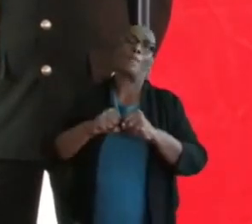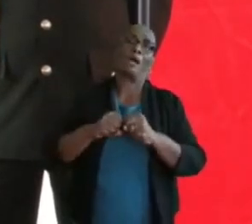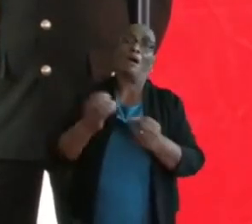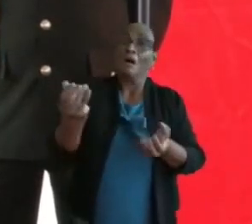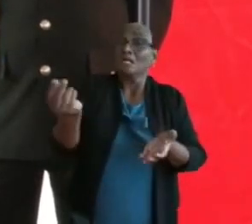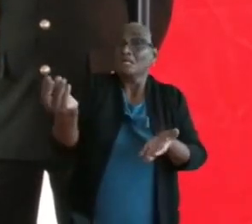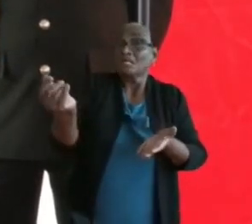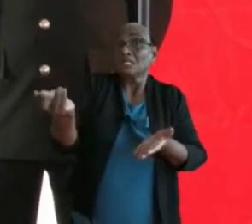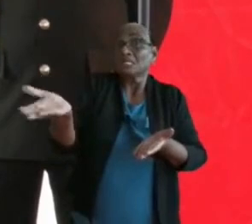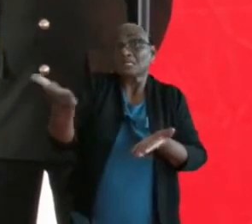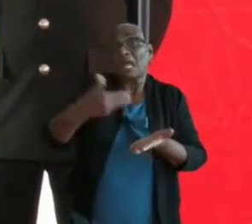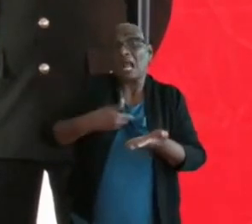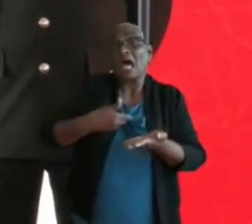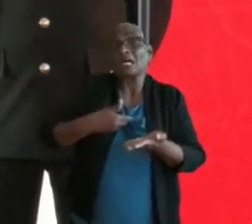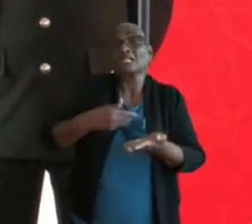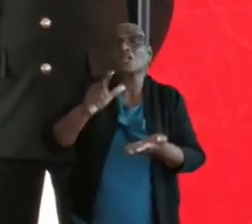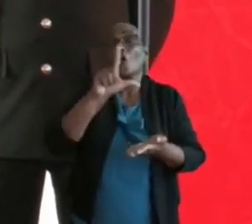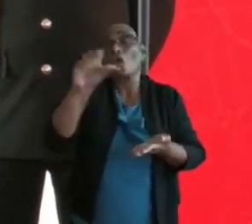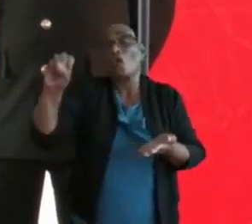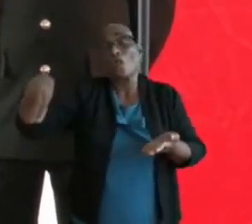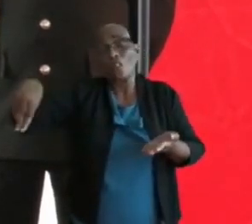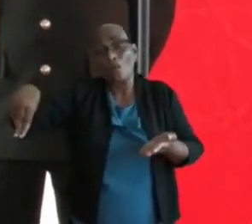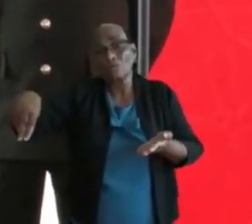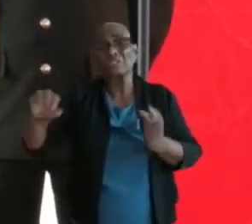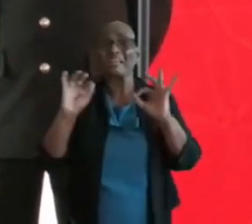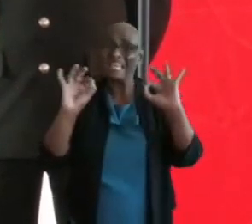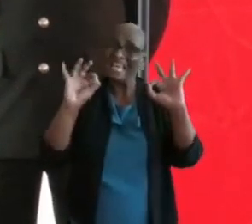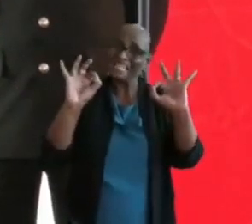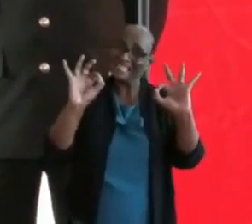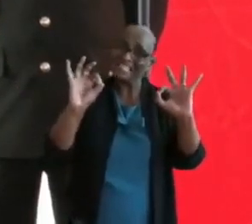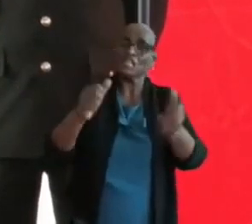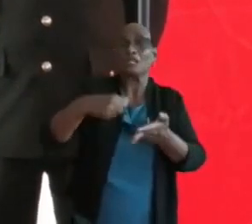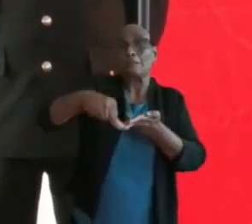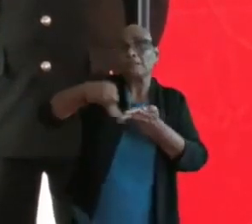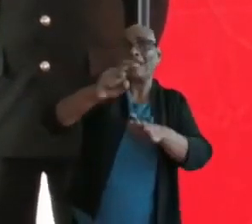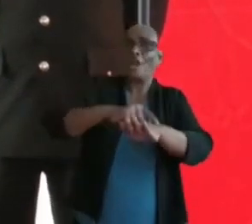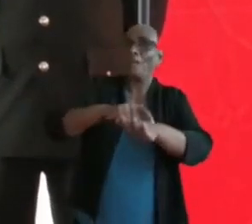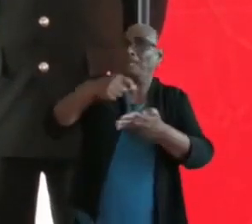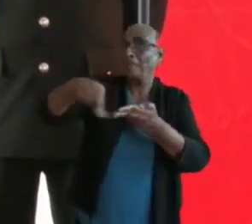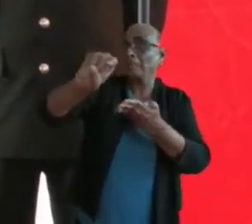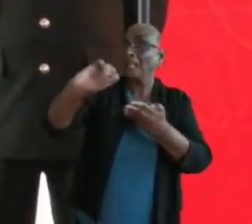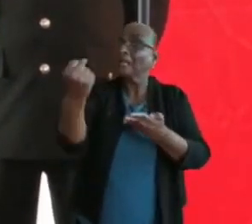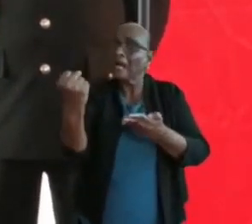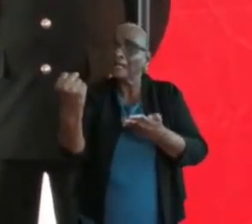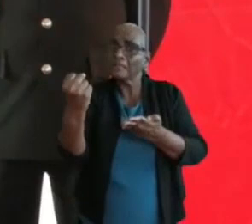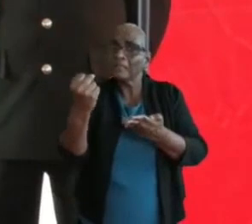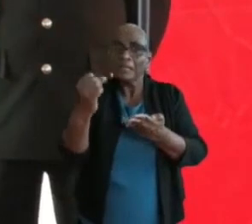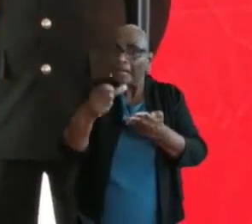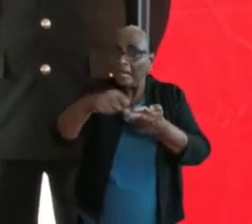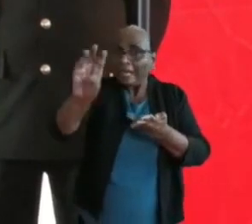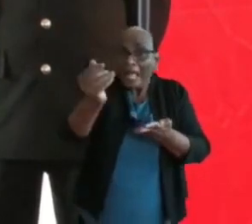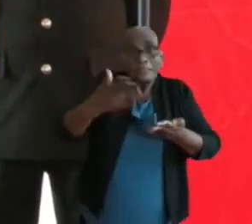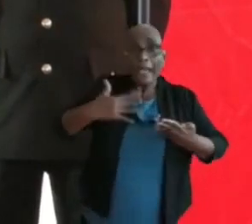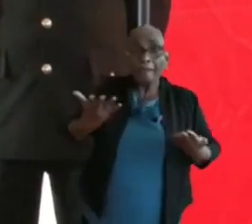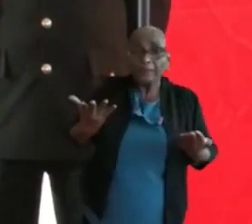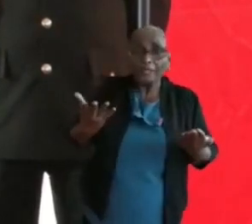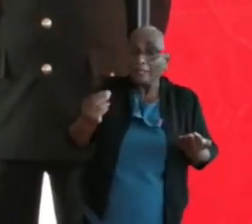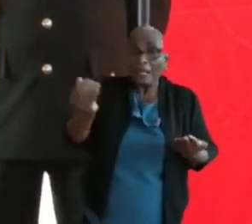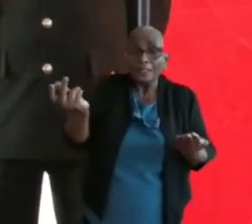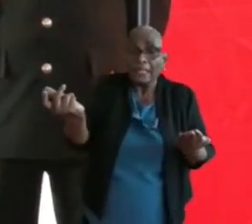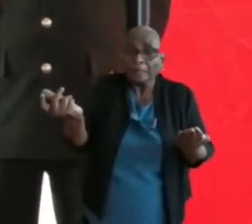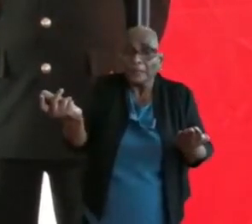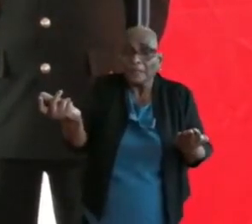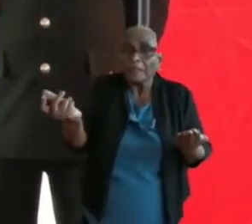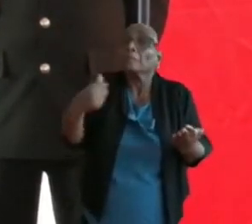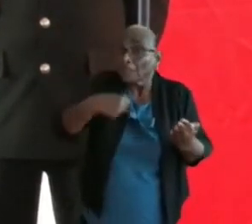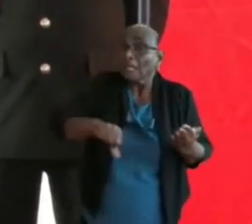salarissen, lonen en essentiële diensten op tijd kunnen betalen. Niet omdat er veel geld is. En ik